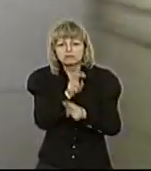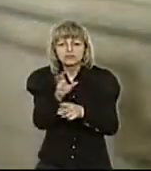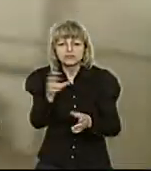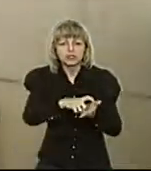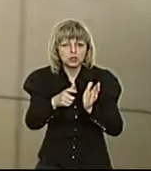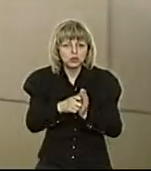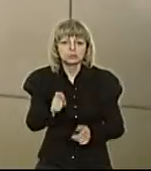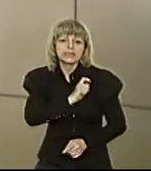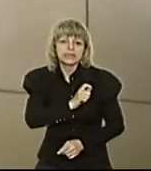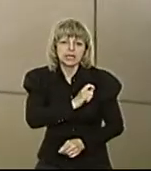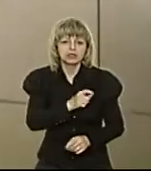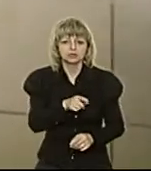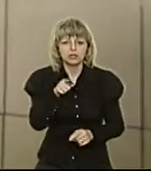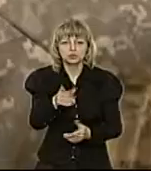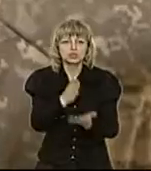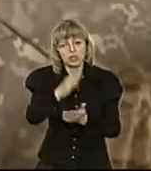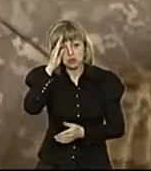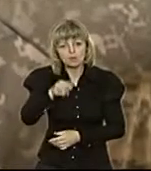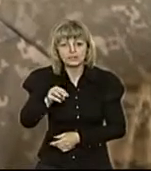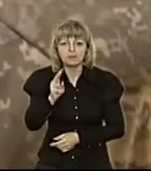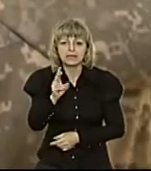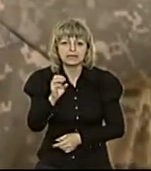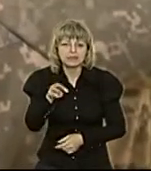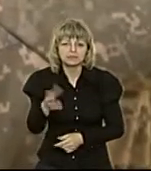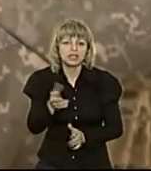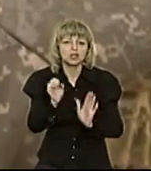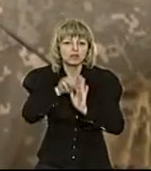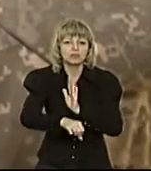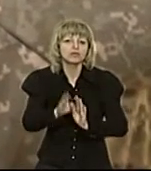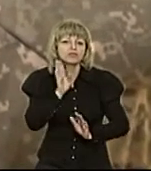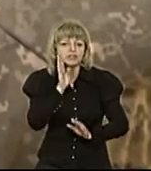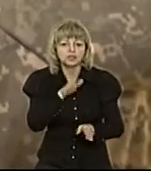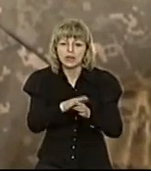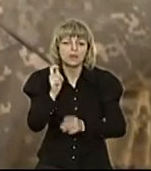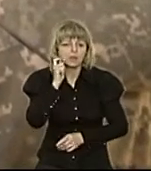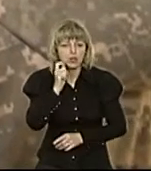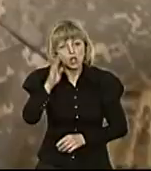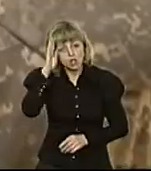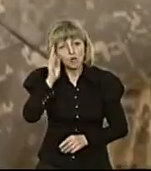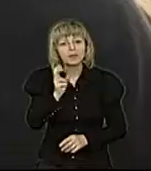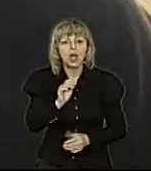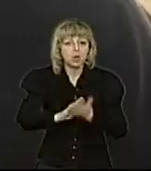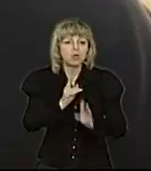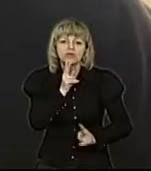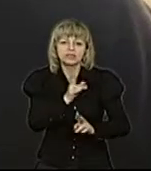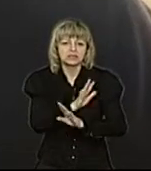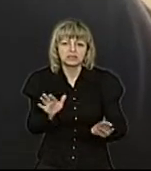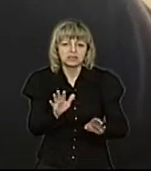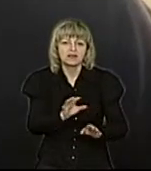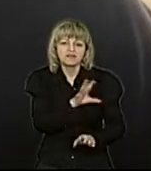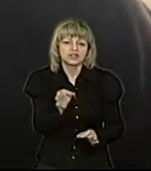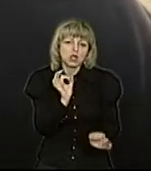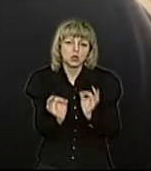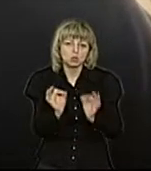У цій утримують Максима, обвинуваченого у вбивстві неповнолітньої дівчини. Хлопець на умови не нарікає. Так, нормально